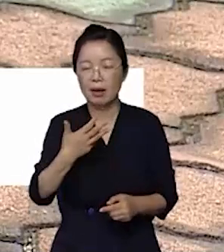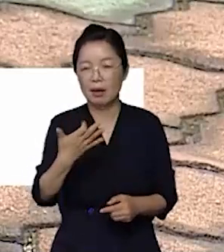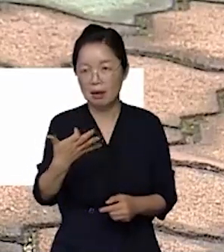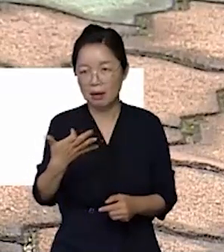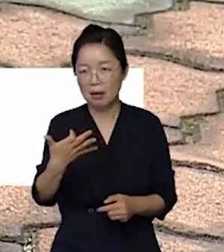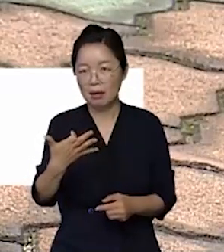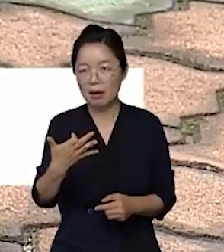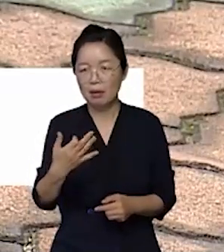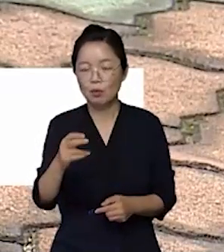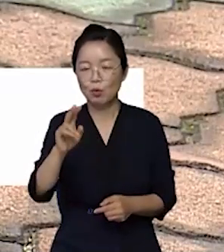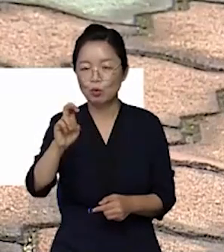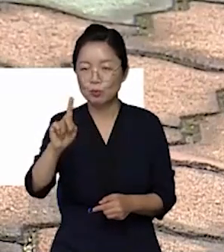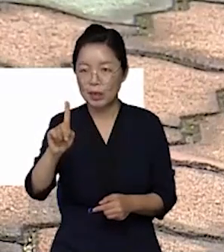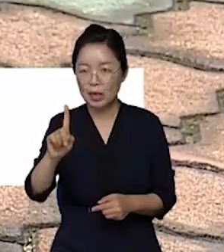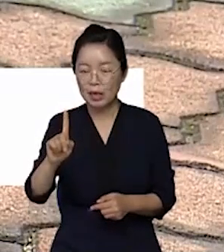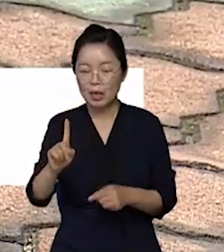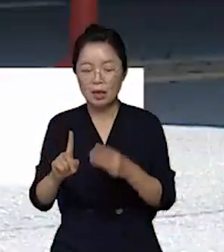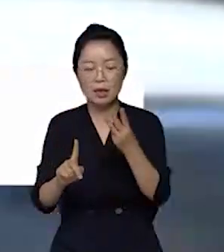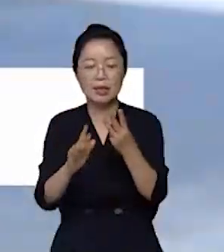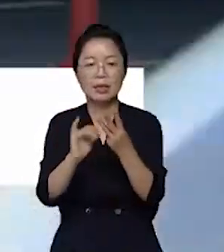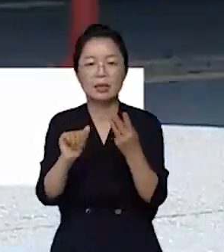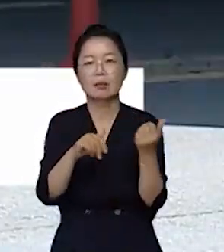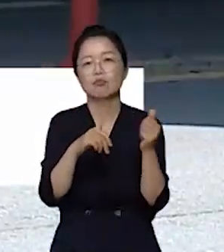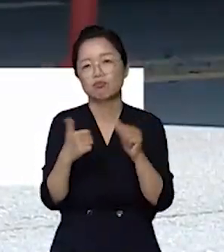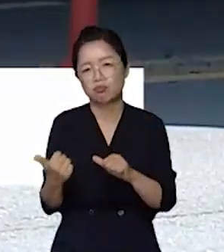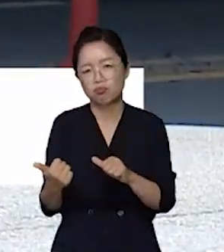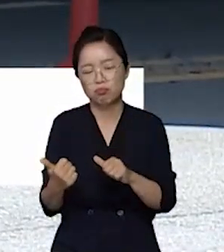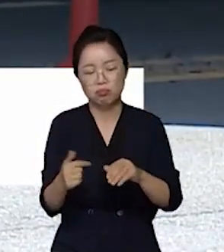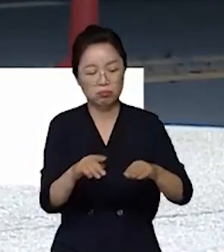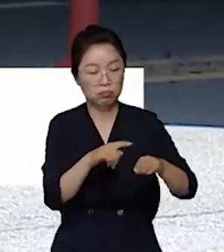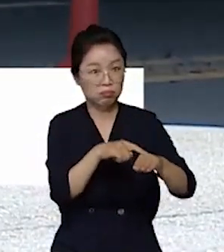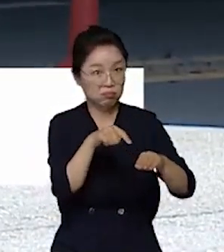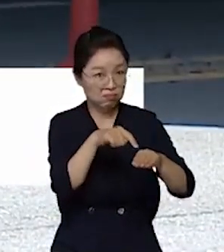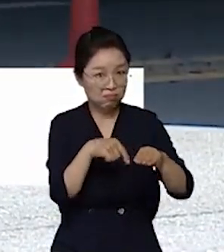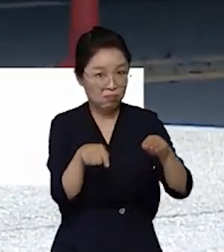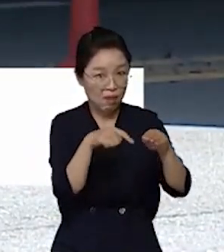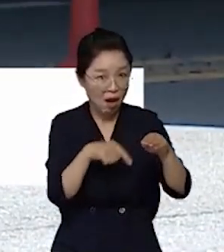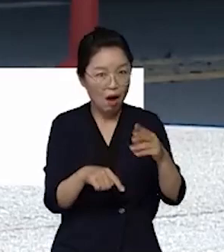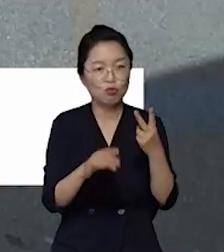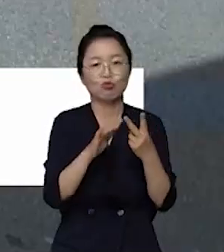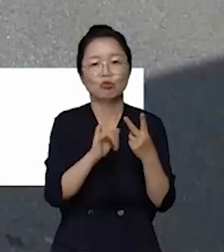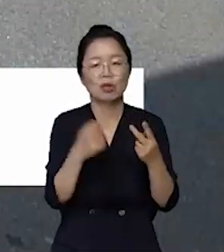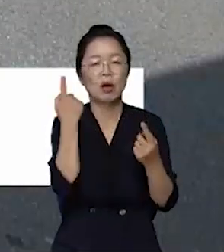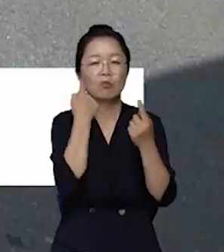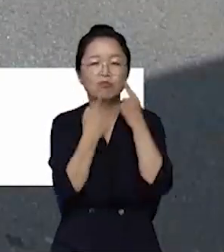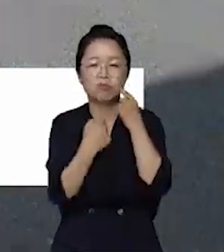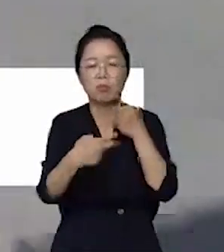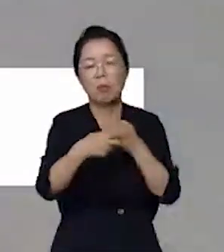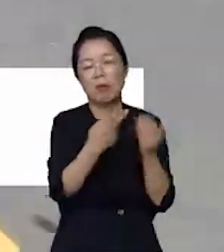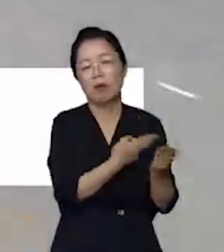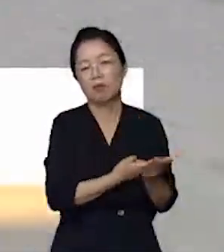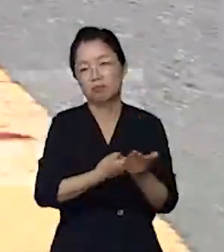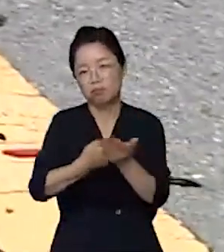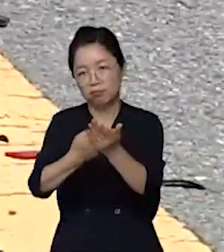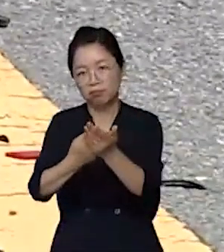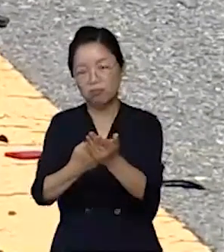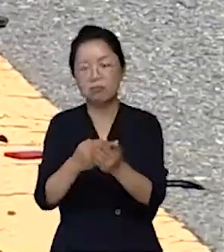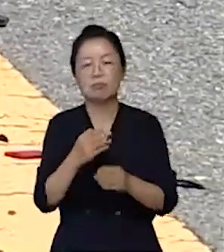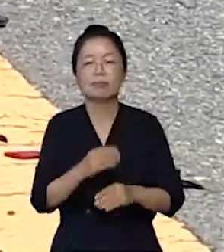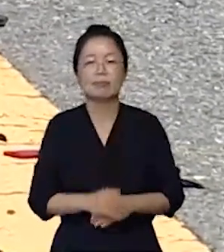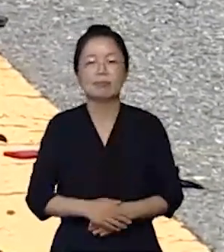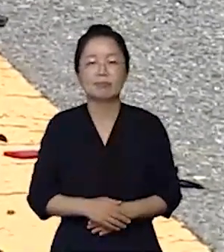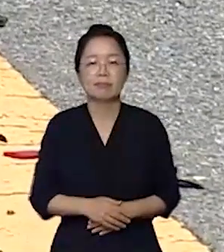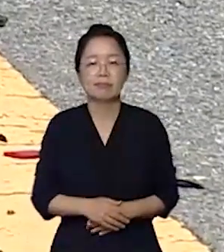21살 남녀 등 3명이 숨졌고 승합차 운전자 등 2명이 부상을 입고 병원에서 치료를 받고